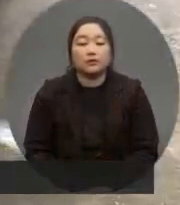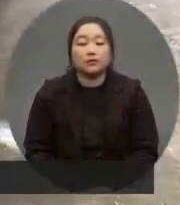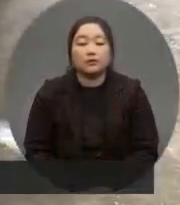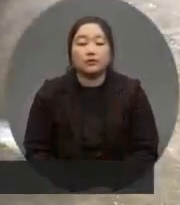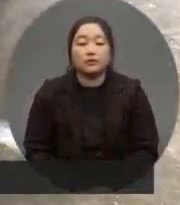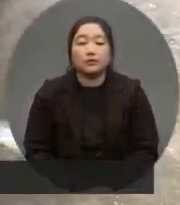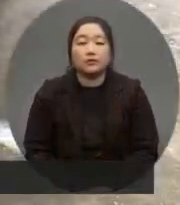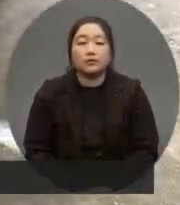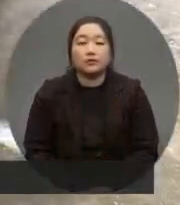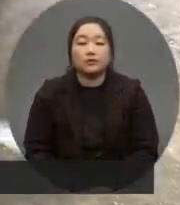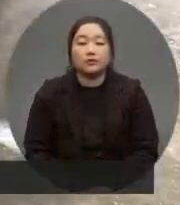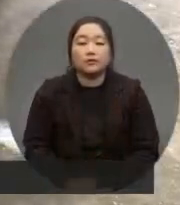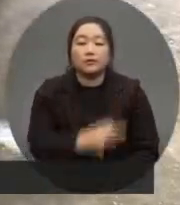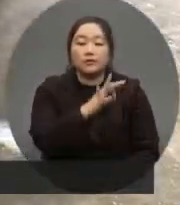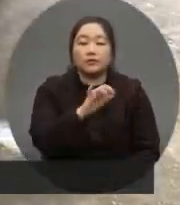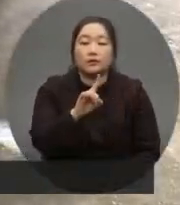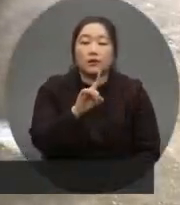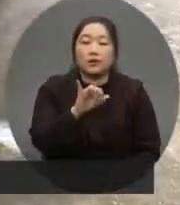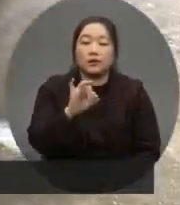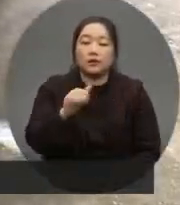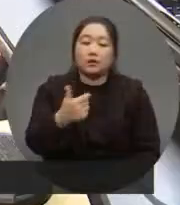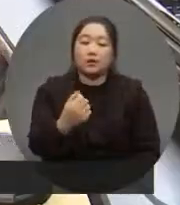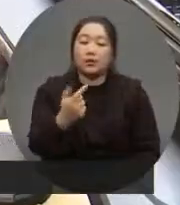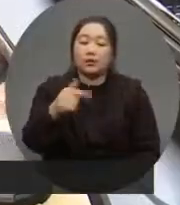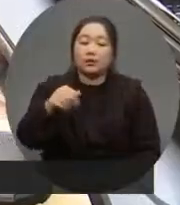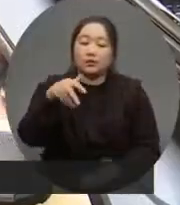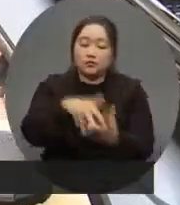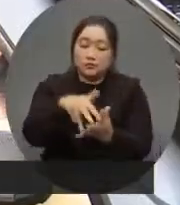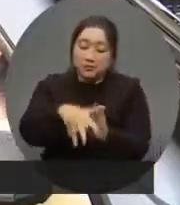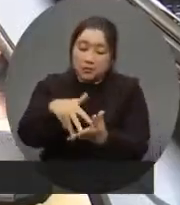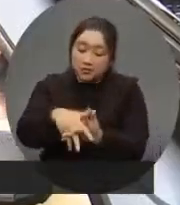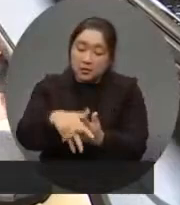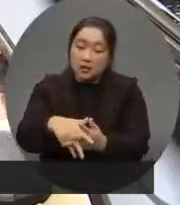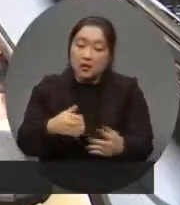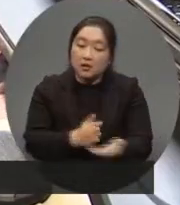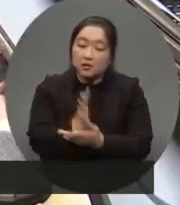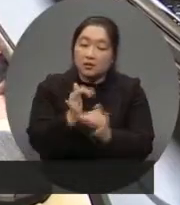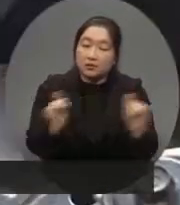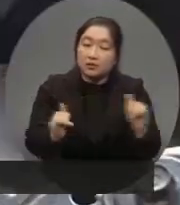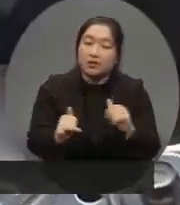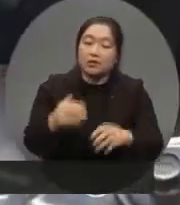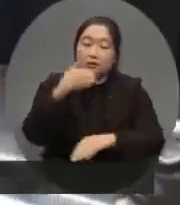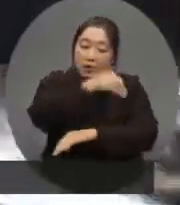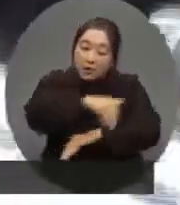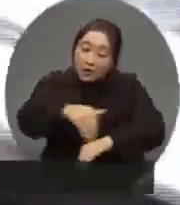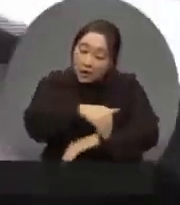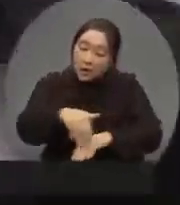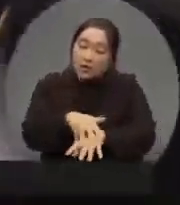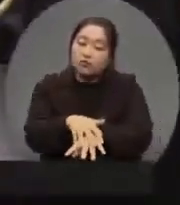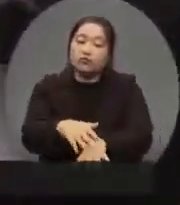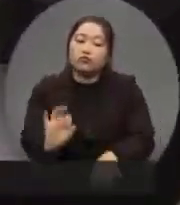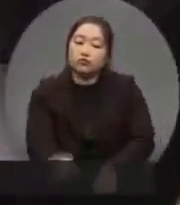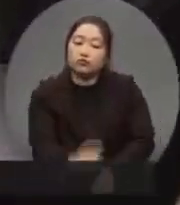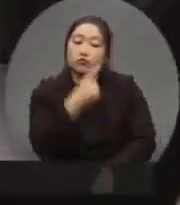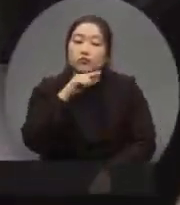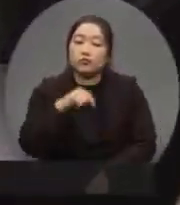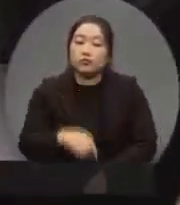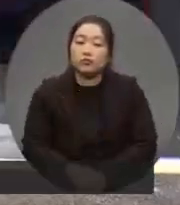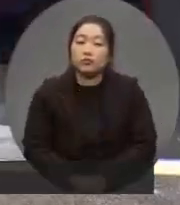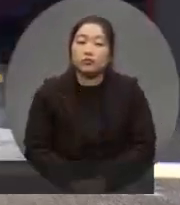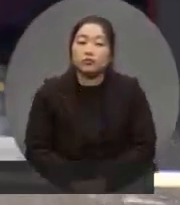기자입니다 아이오닉 6에서이 따르는 누수 현상을 두고 전문가들은 자동 설계와 구조를 원인으로